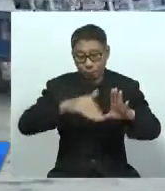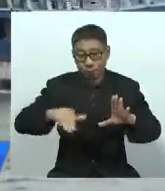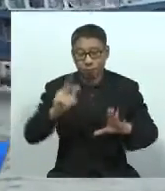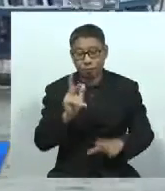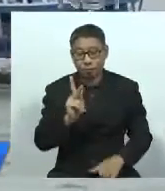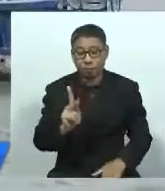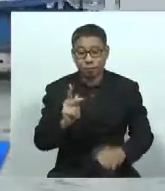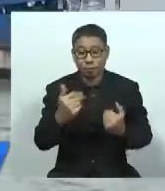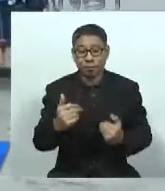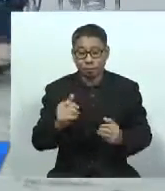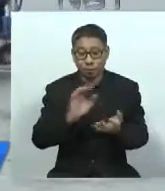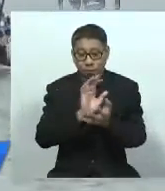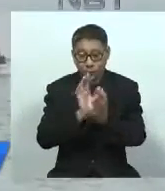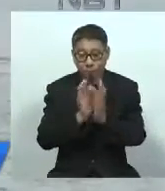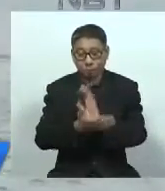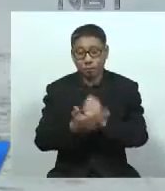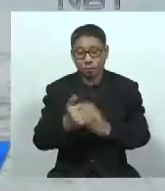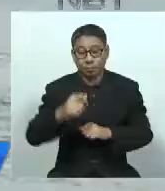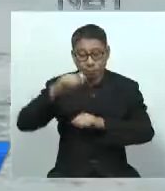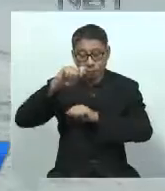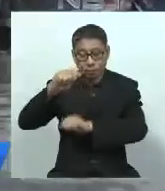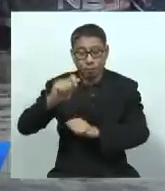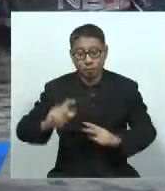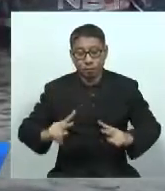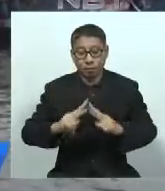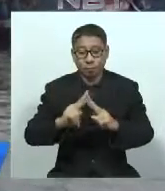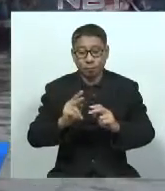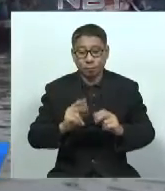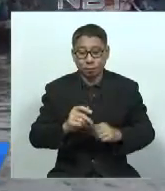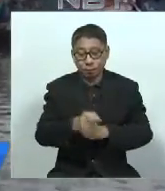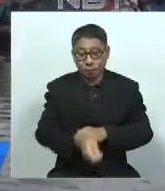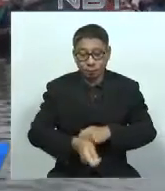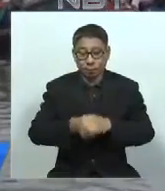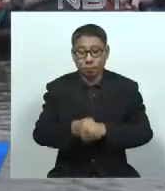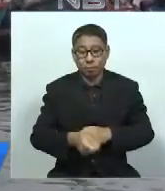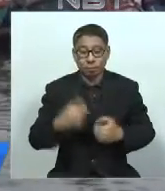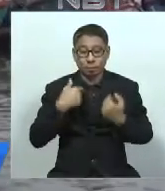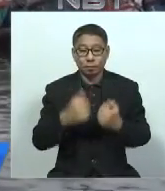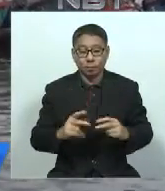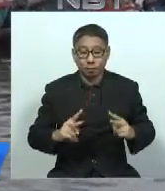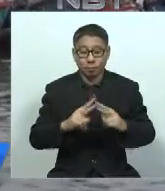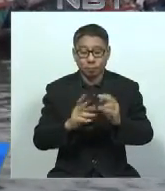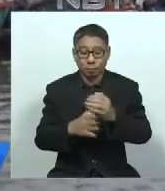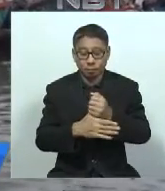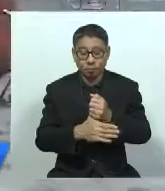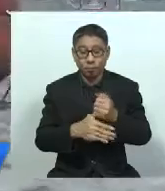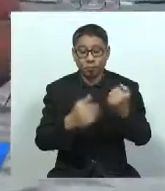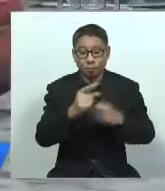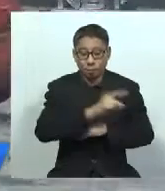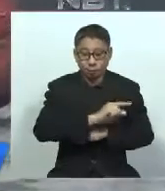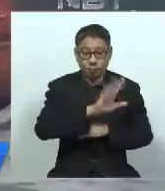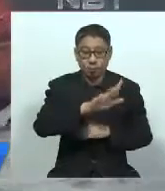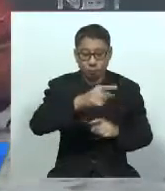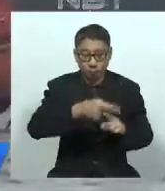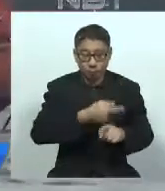รูปตัวกอนี่แหละเพื่อปรับปรุงนะครับจากประกาศของกระทรวงเกษตรและสหกรณ์เป็นประกาศของกรมประมงลงวันที่5มิถุนายนพุท